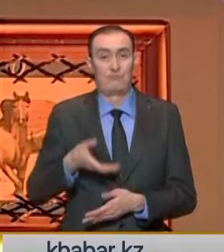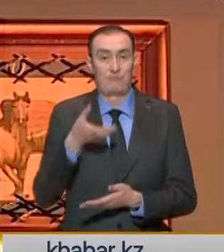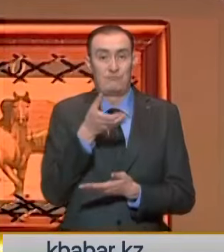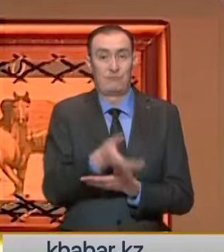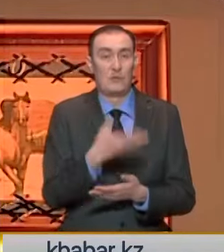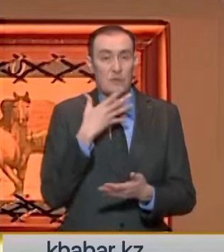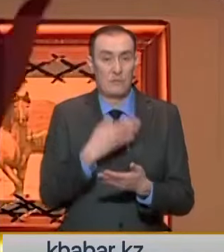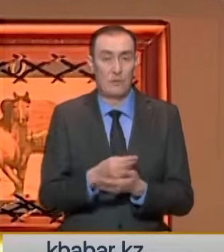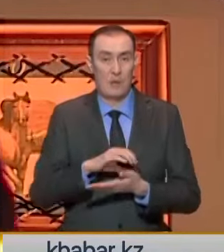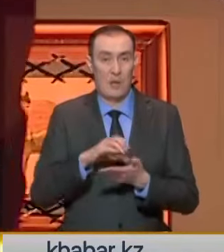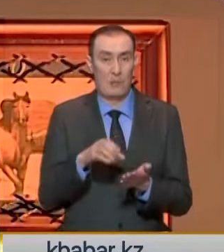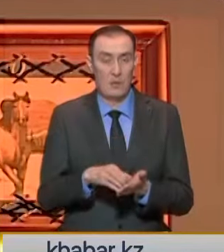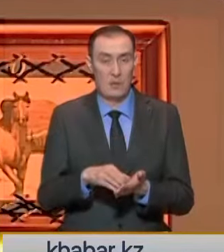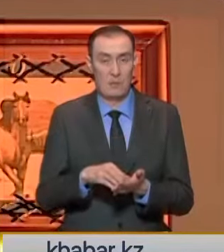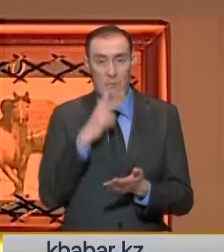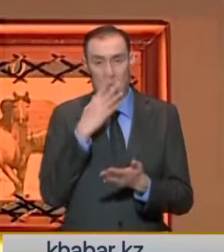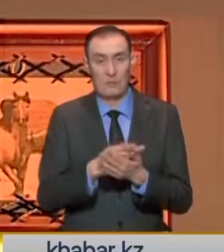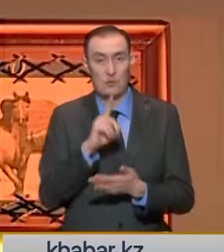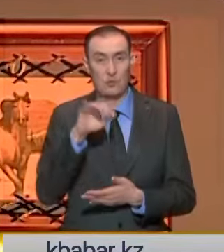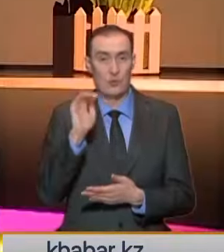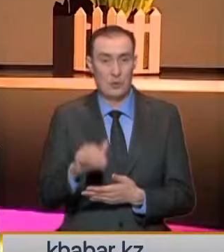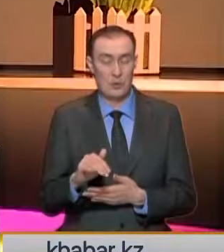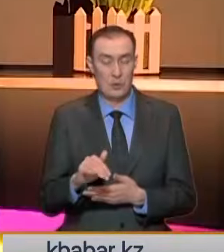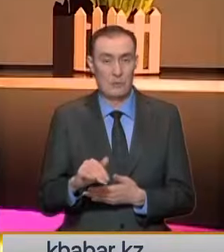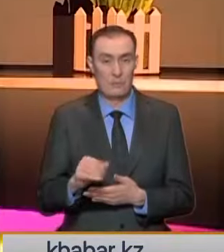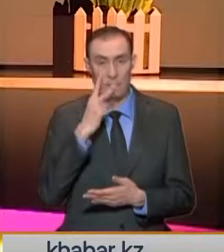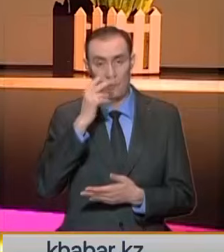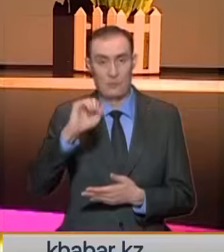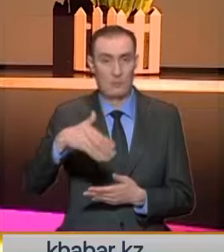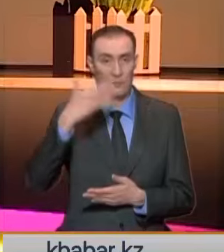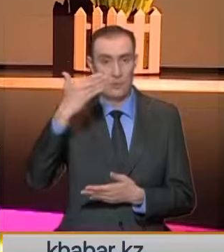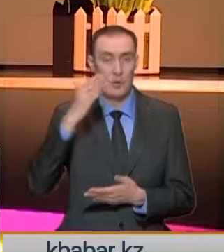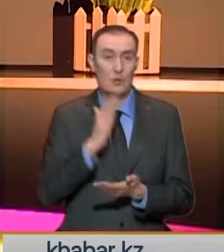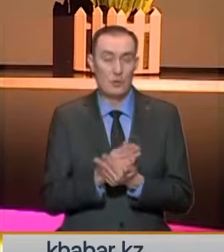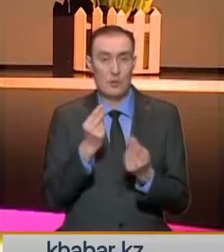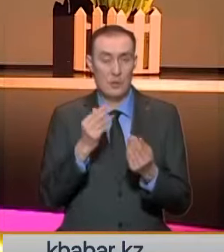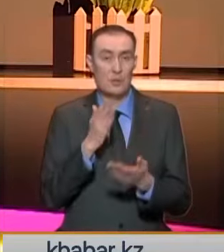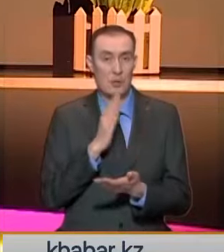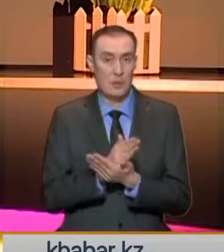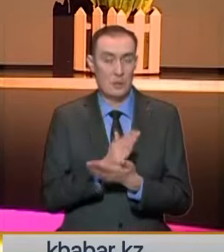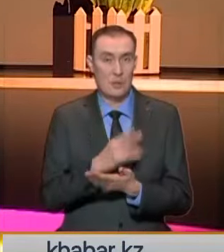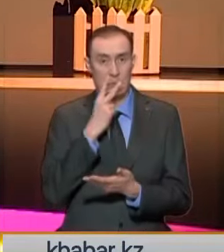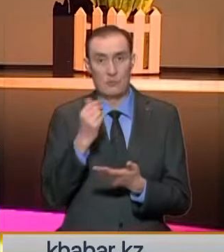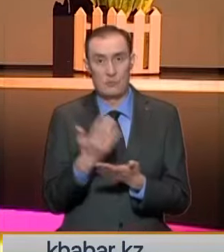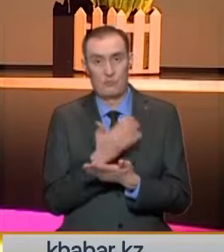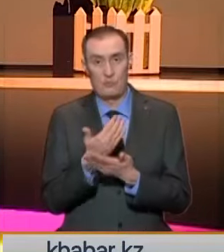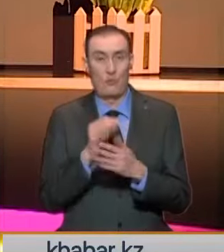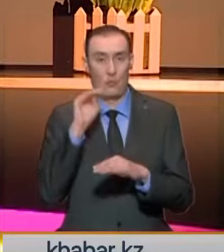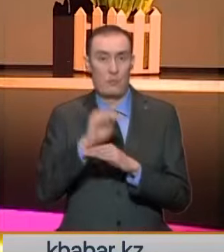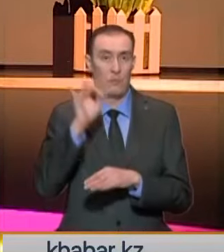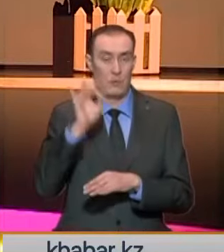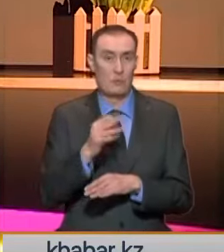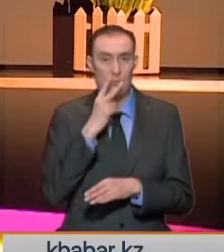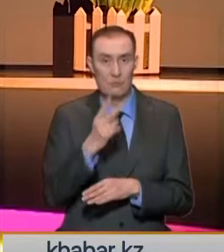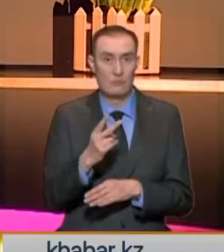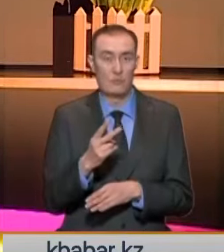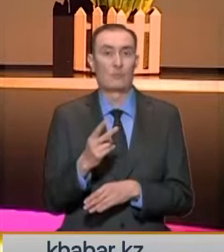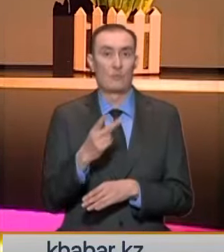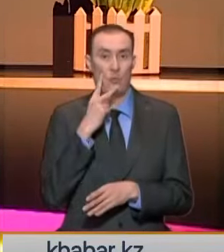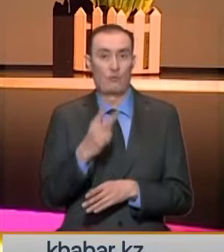в личном кабинете отразилась данная сумма. Я вижу, что у меня деньги идут, я зарабатываю. Я взял сумму